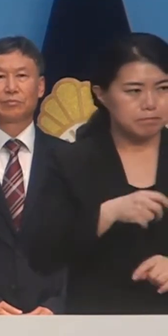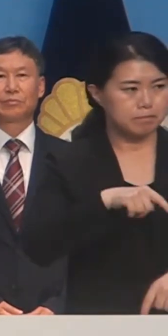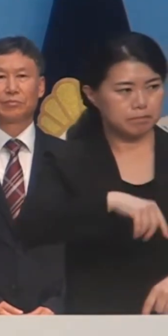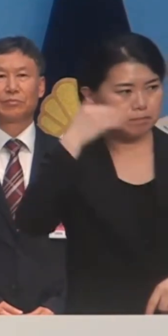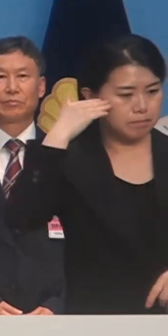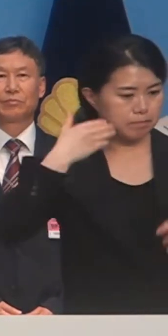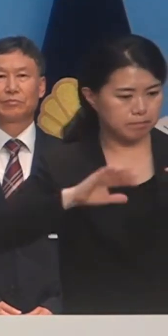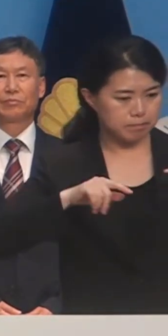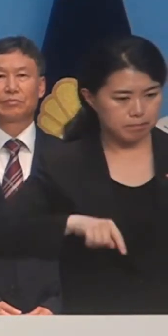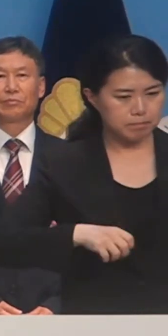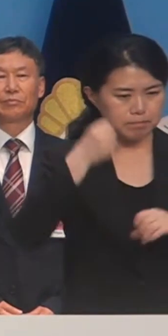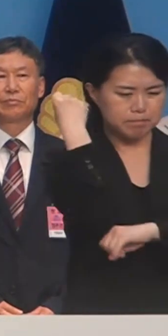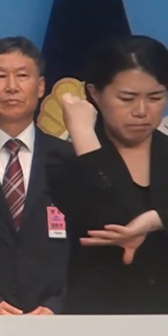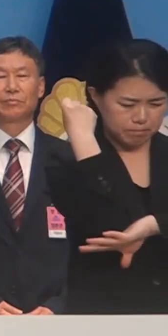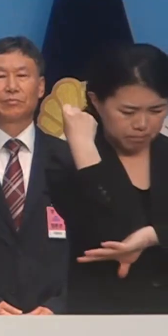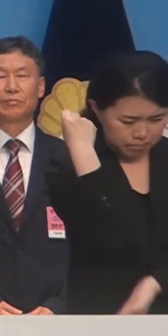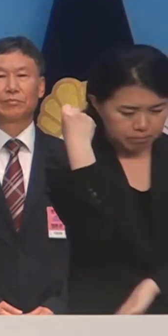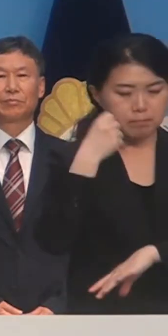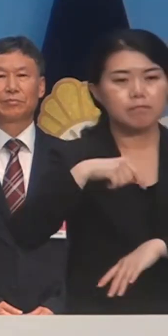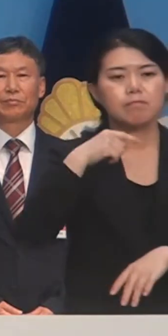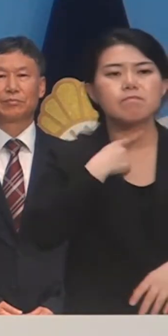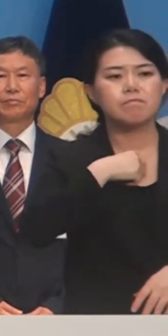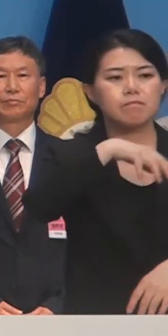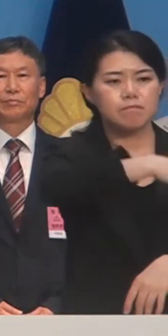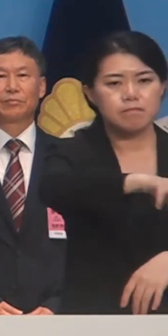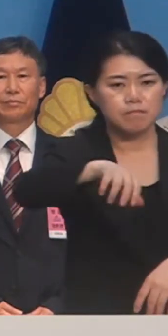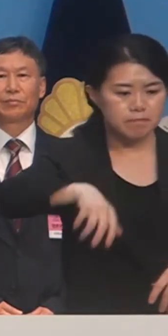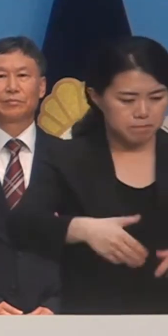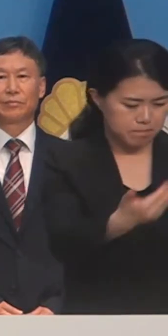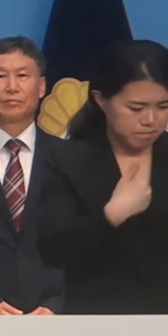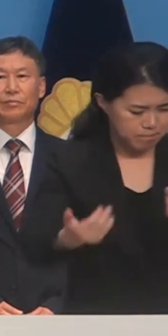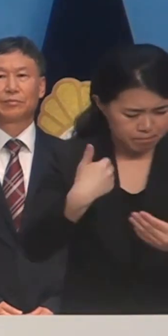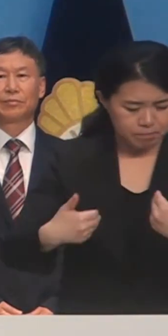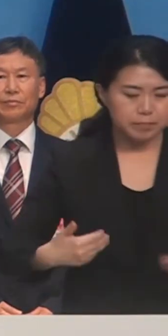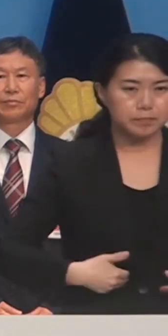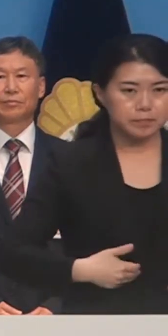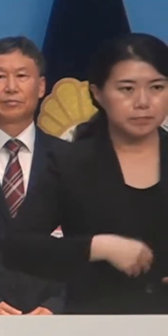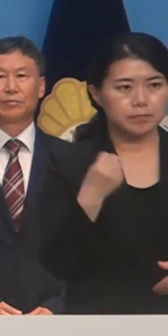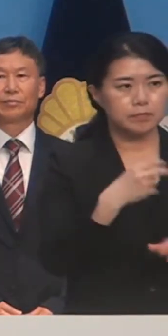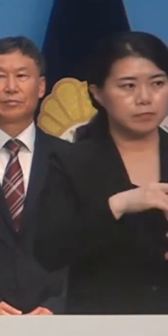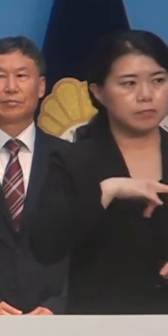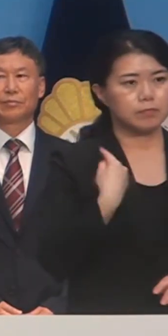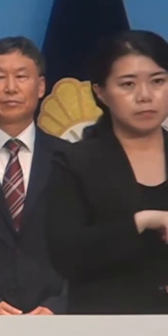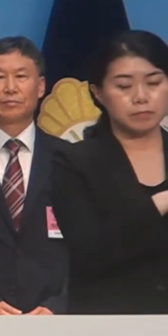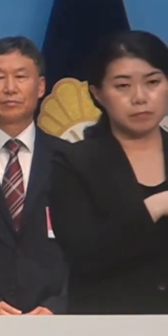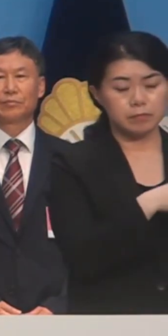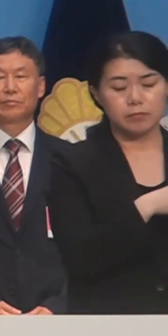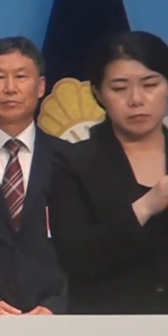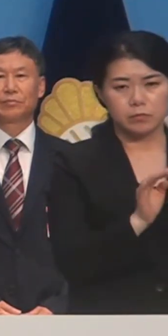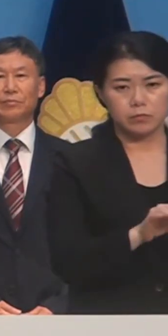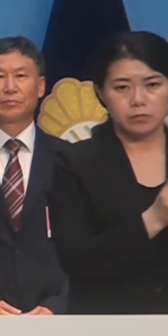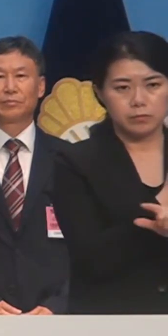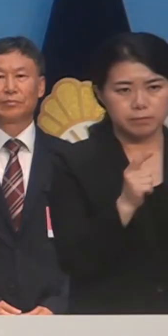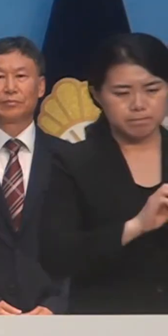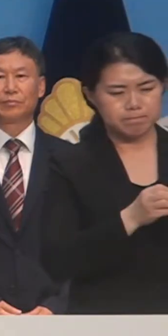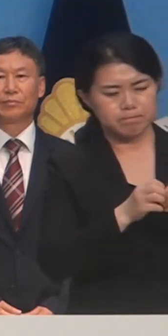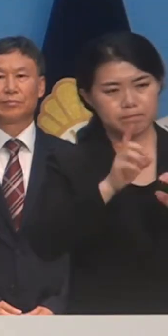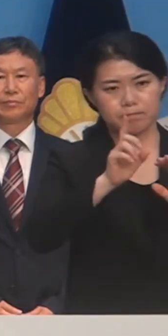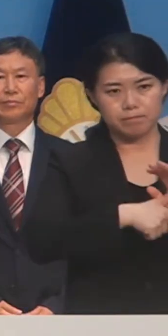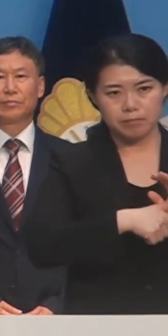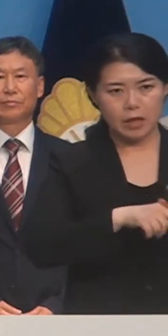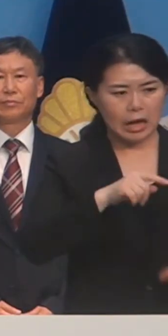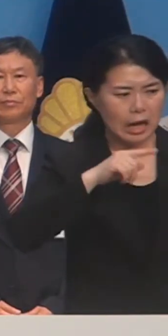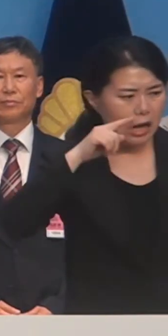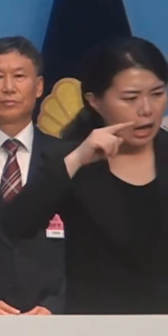한국에 오랫동안 뿌리내린 거점을 발본색원해야 하며 중공의 각종 통전 공작에